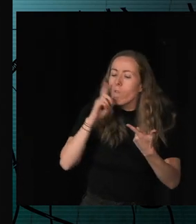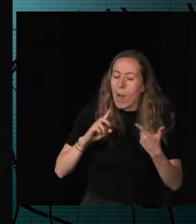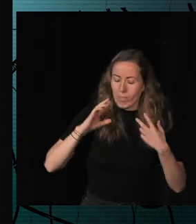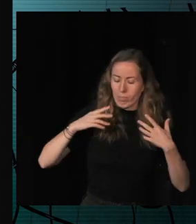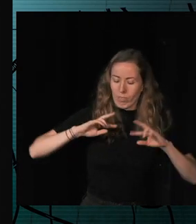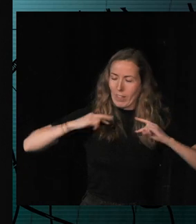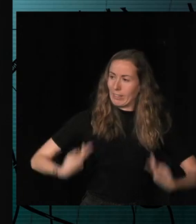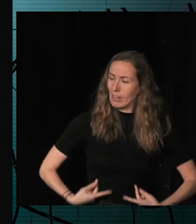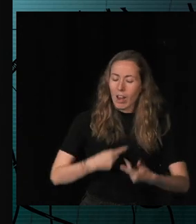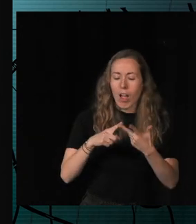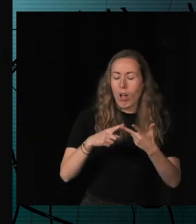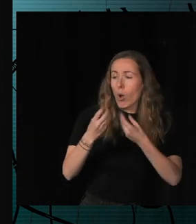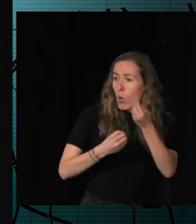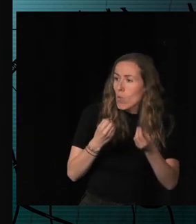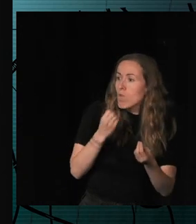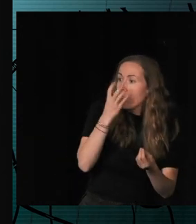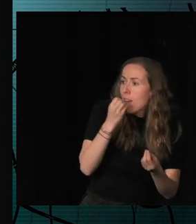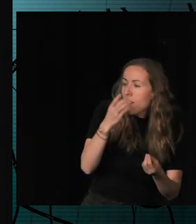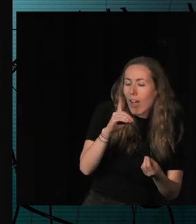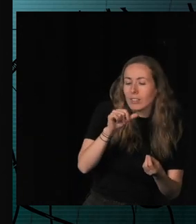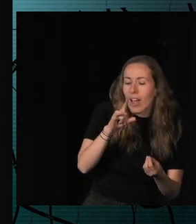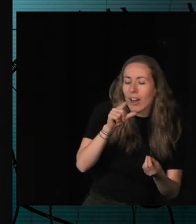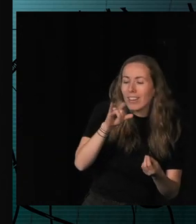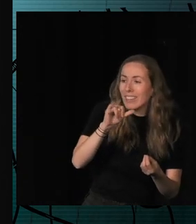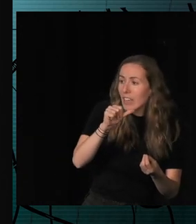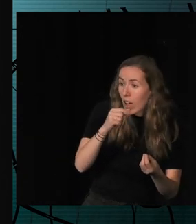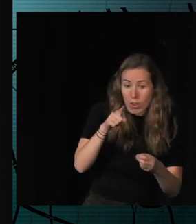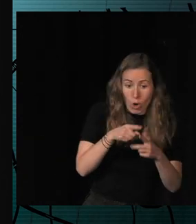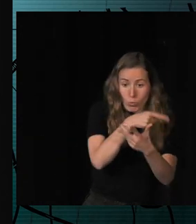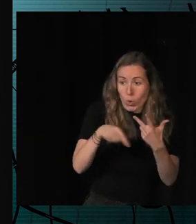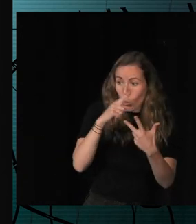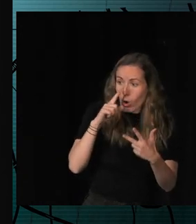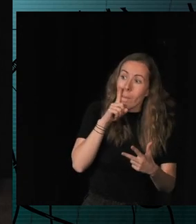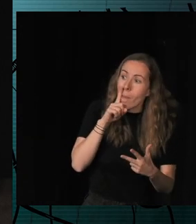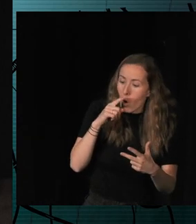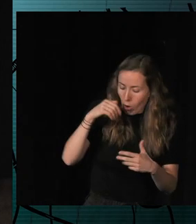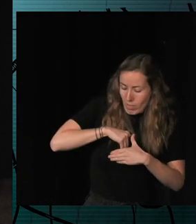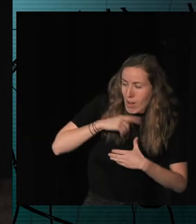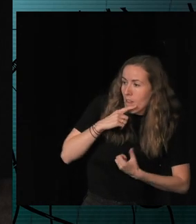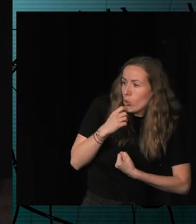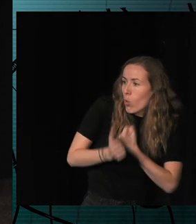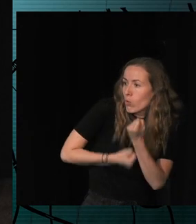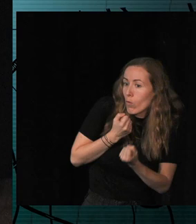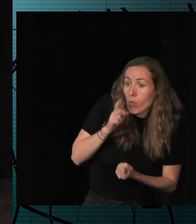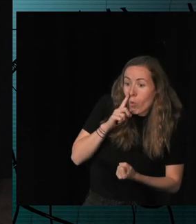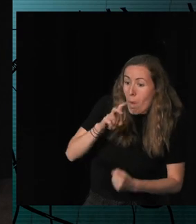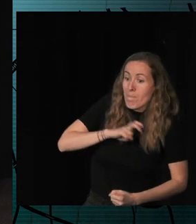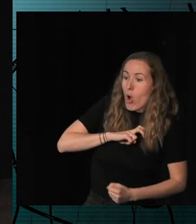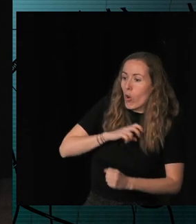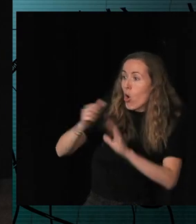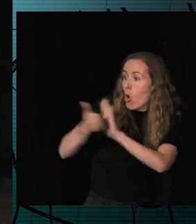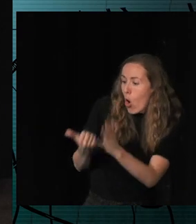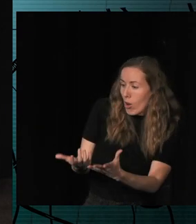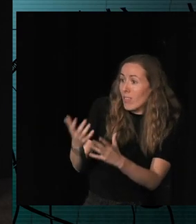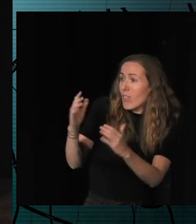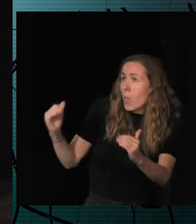de pas réussir à accomplir son rôle de mère et qui vit ça vraiment dans la souffrance quoi avec plus peut-être une pression le fait que soit une mère adoptive et de